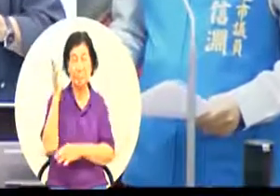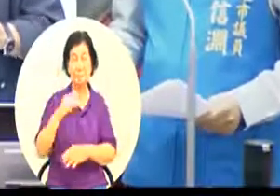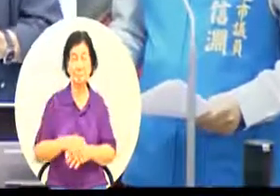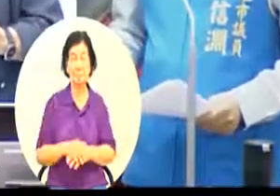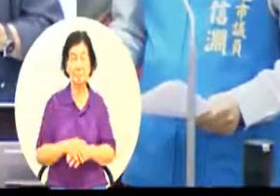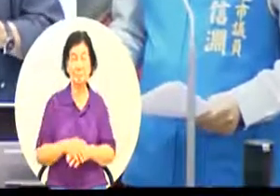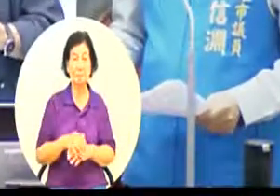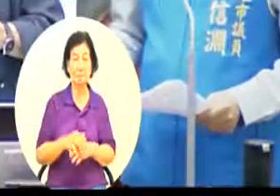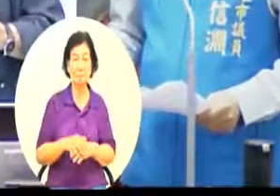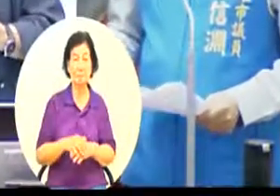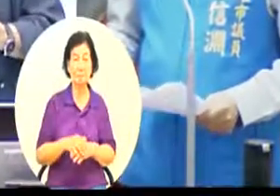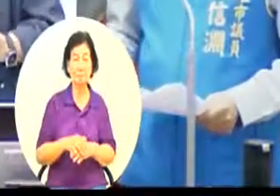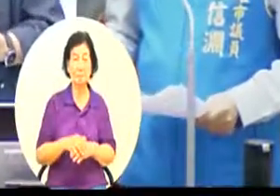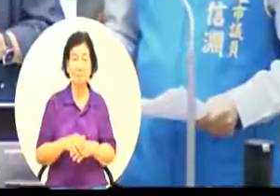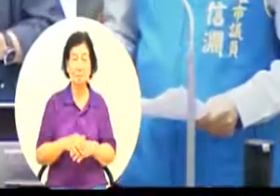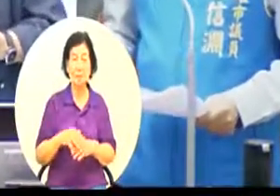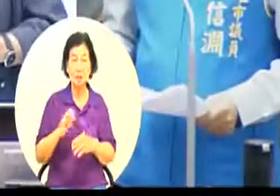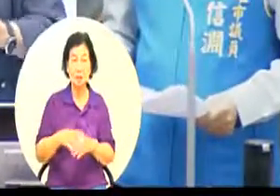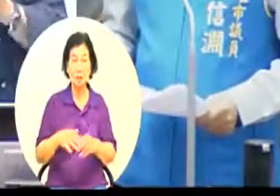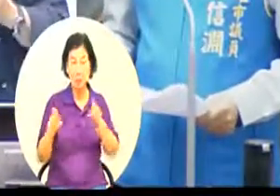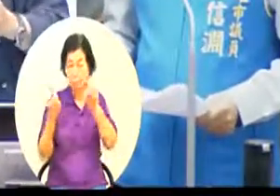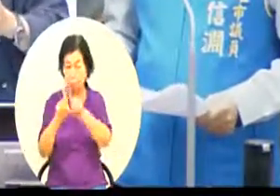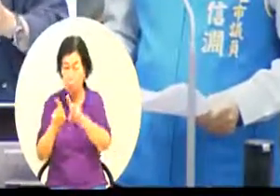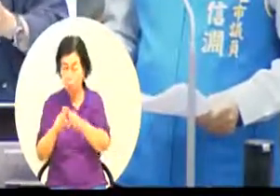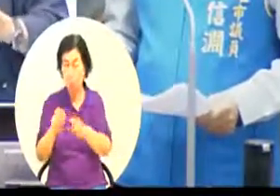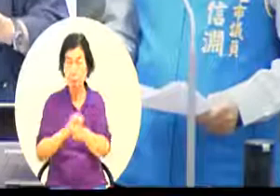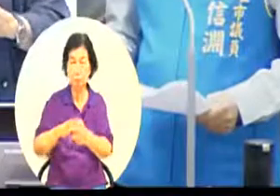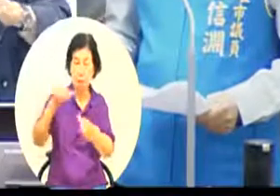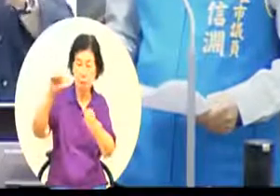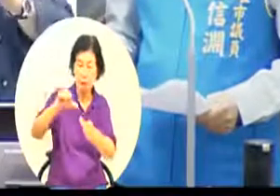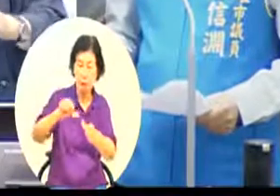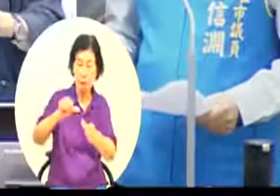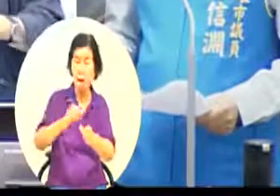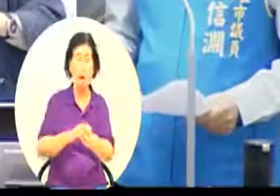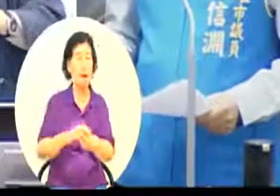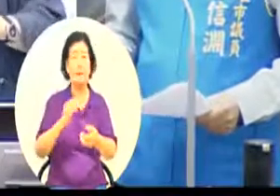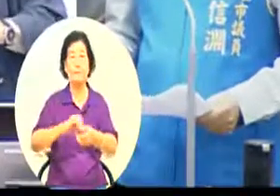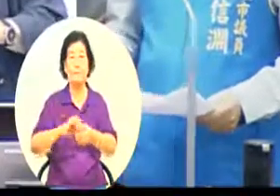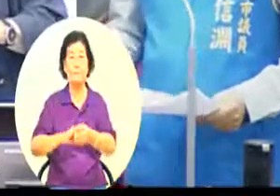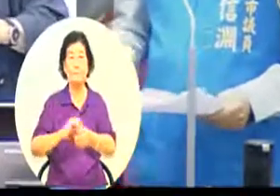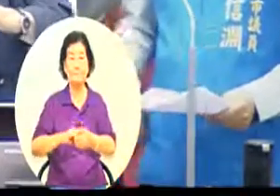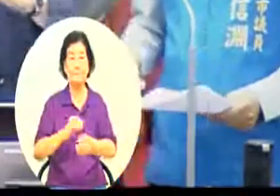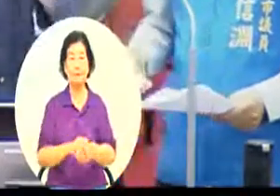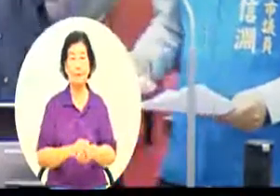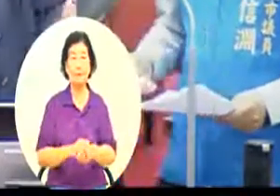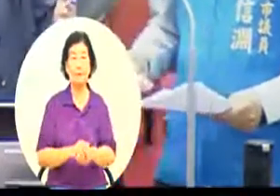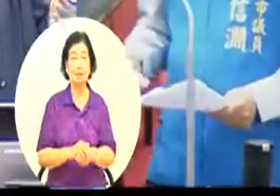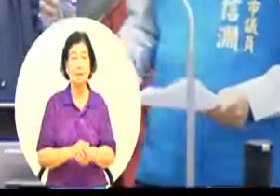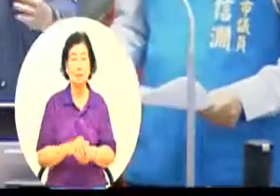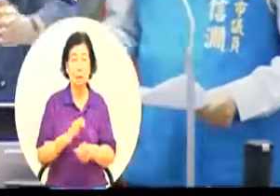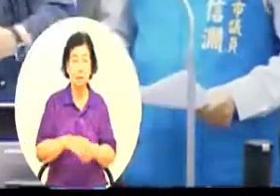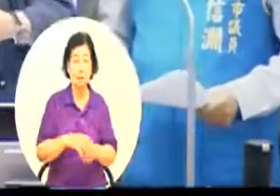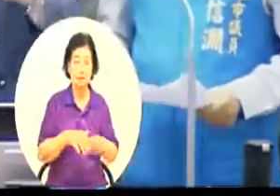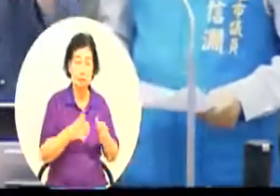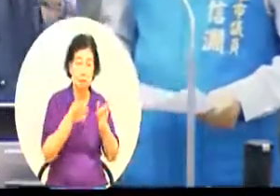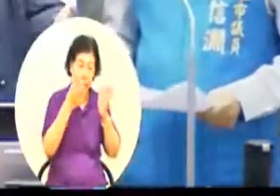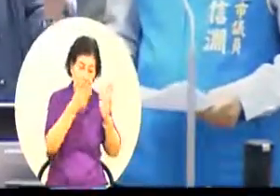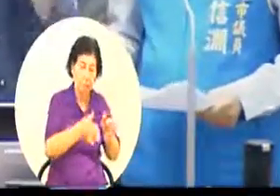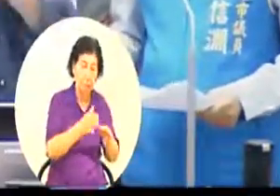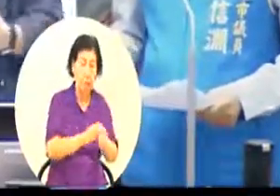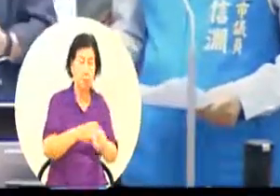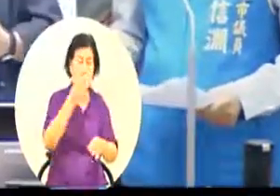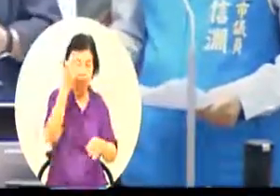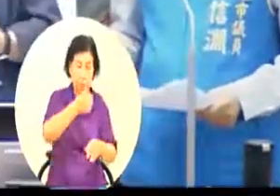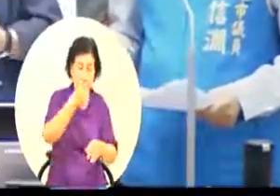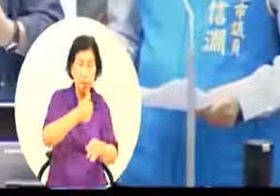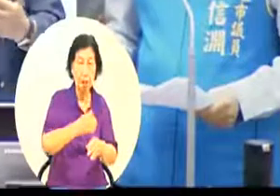则惩罚不是我们的目的我们的目的当然希望劳资双方，劳工可以休息，企业也